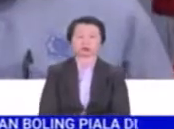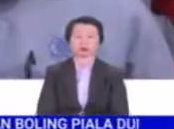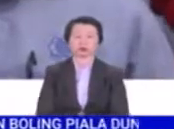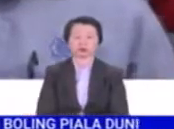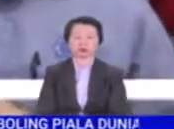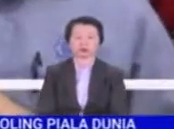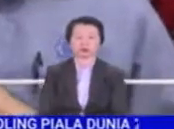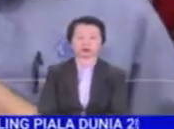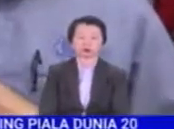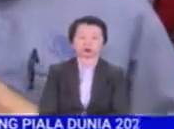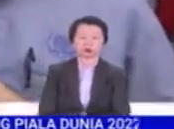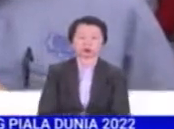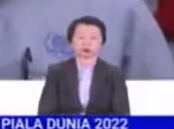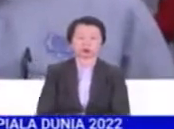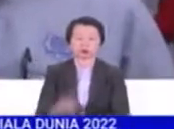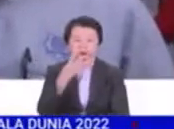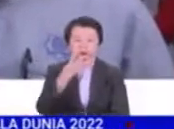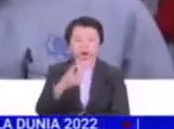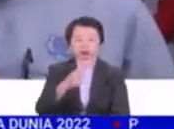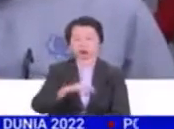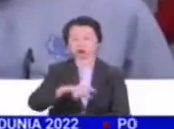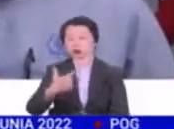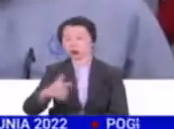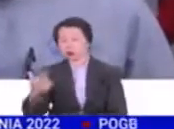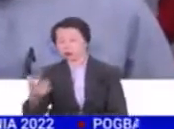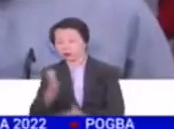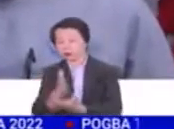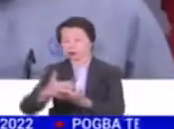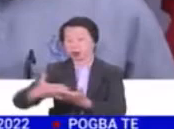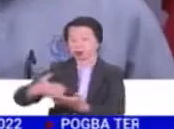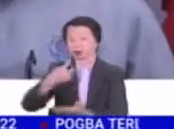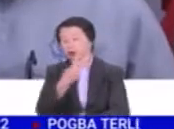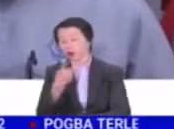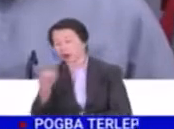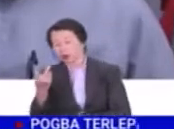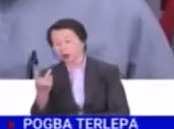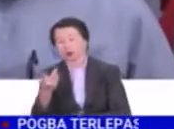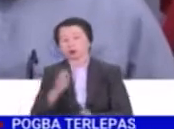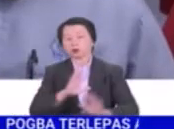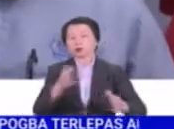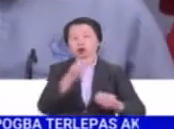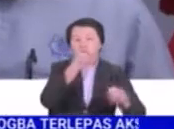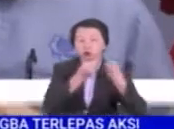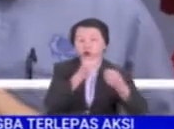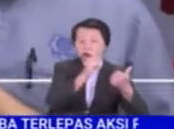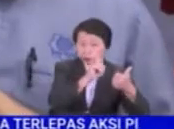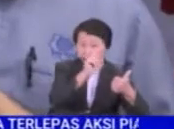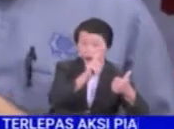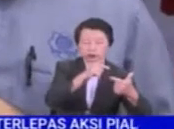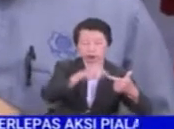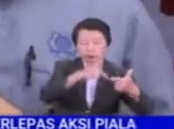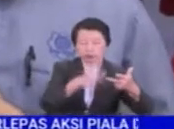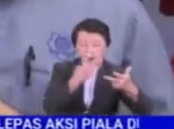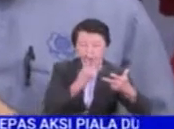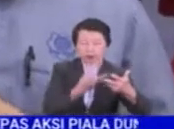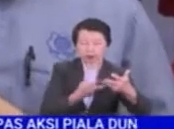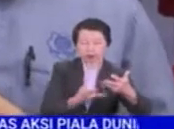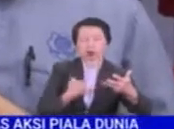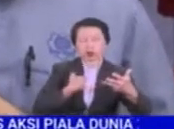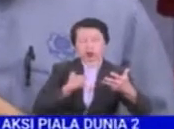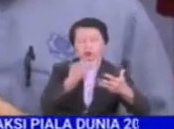Kita tengok angle lain pula, cabang-cabang lain juga, bahagian lain. Bukan saja untuk food, tapi kita juga mengambil